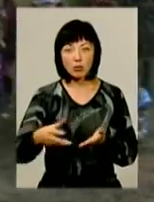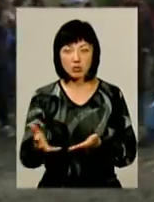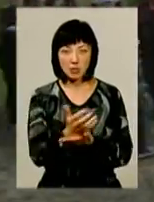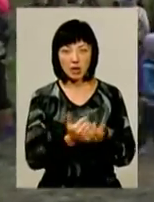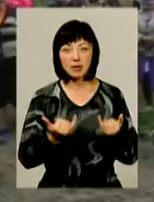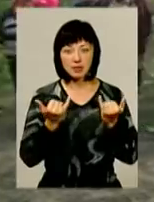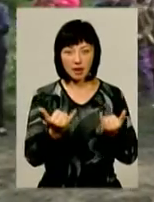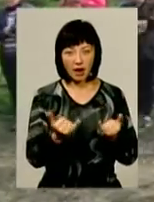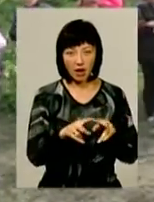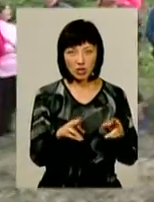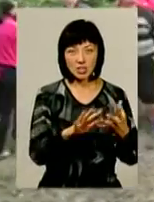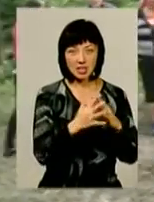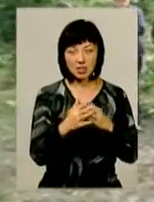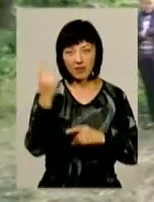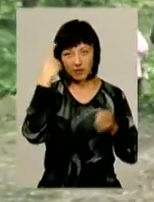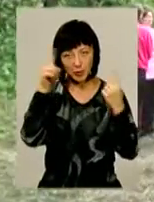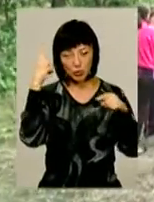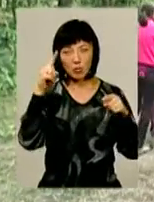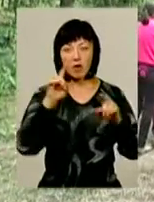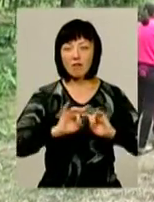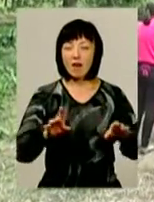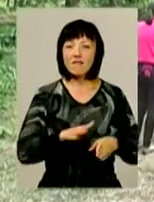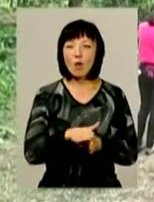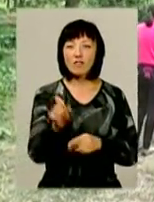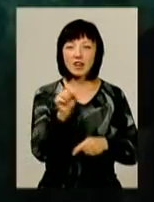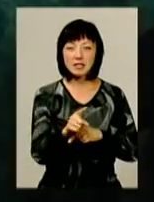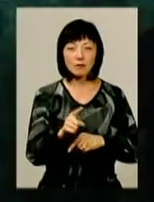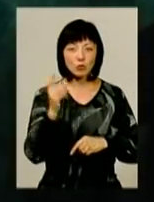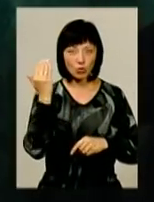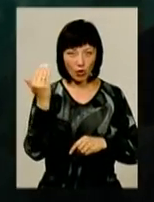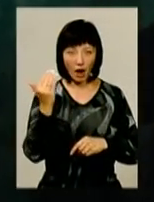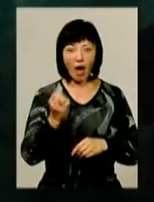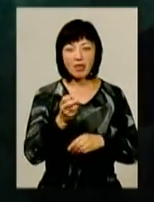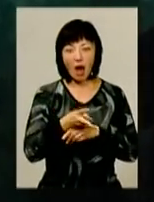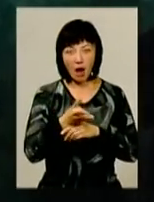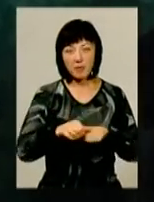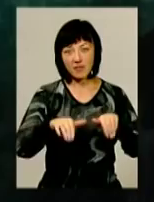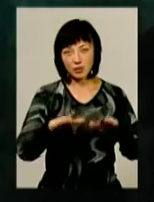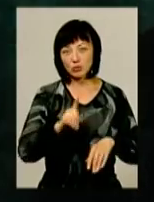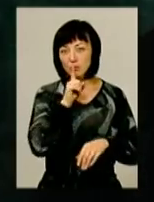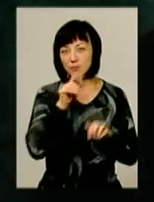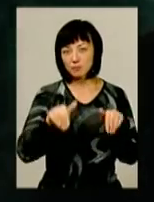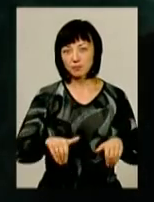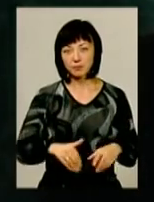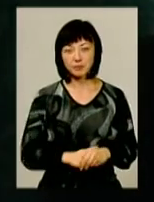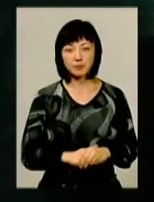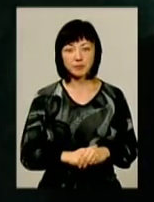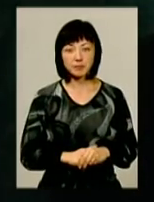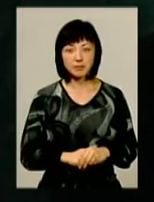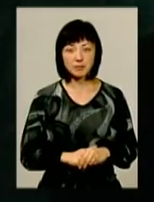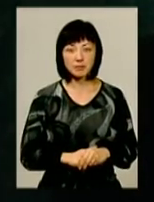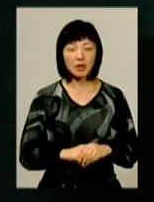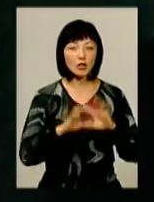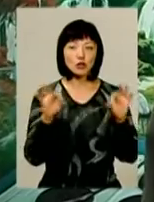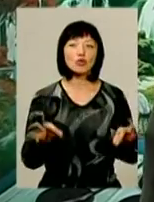односельчан директор вигадав легенду, мовляв, виконував вказівку згори. А на камеру вирішив відмовчуватись. Нічого я не